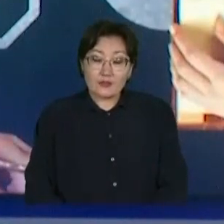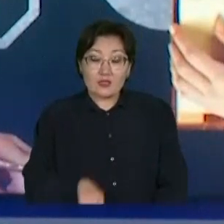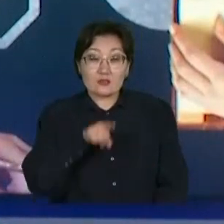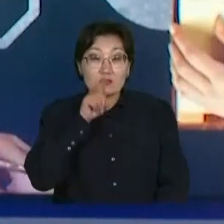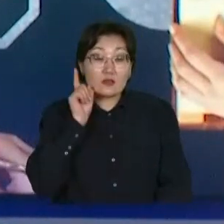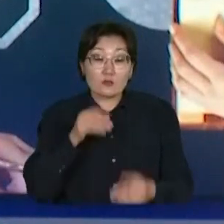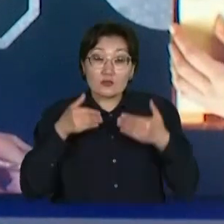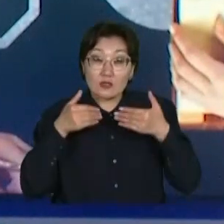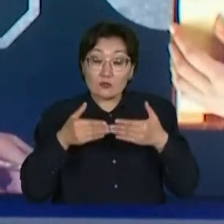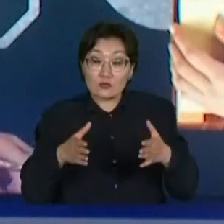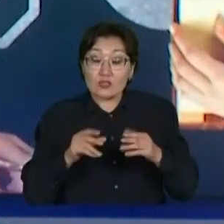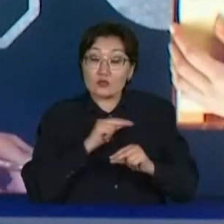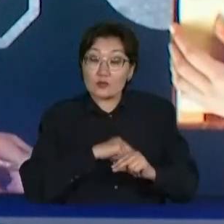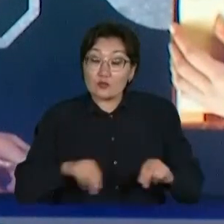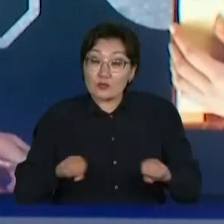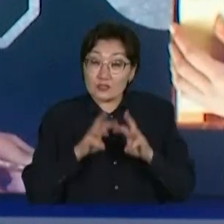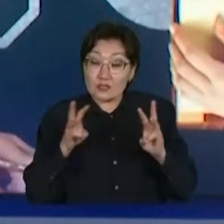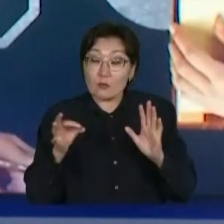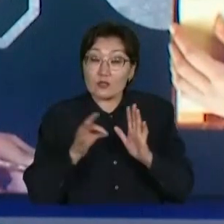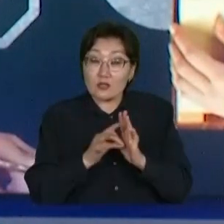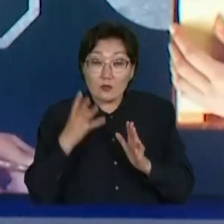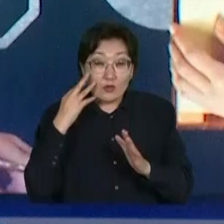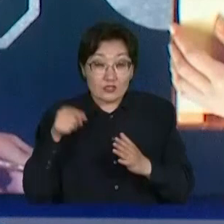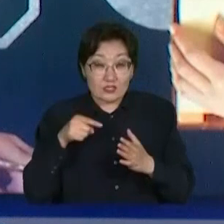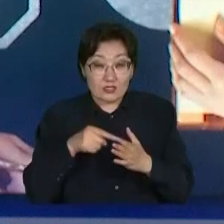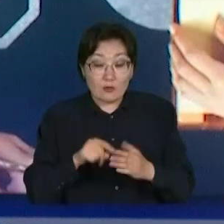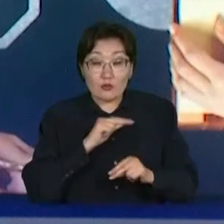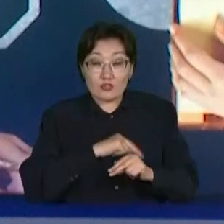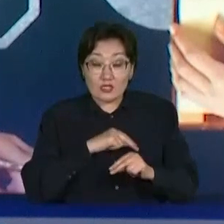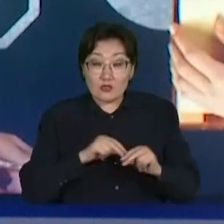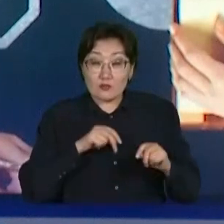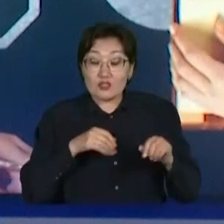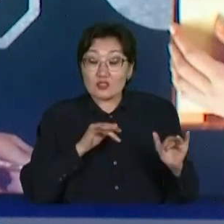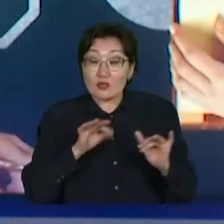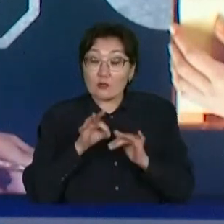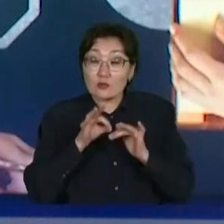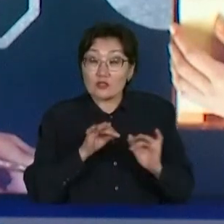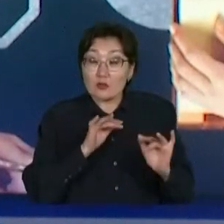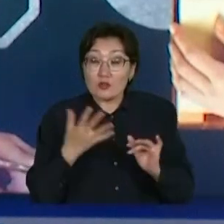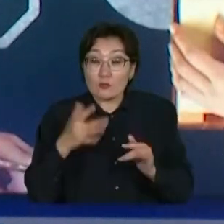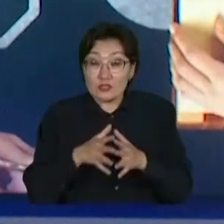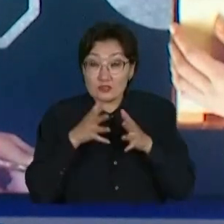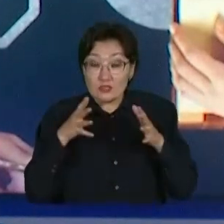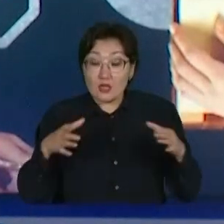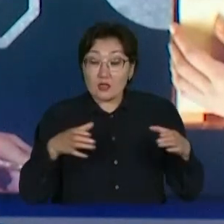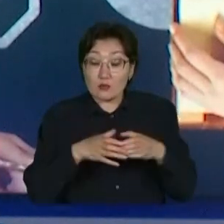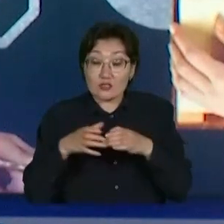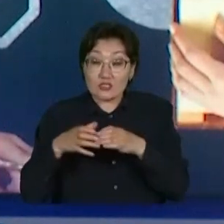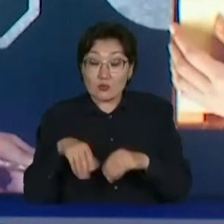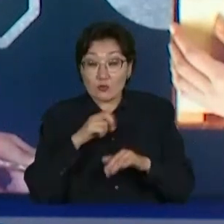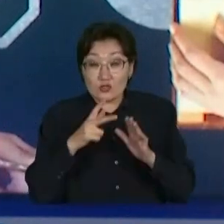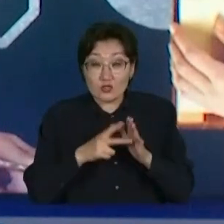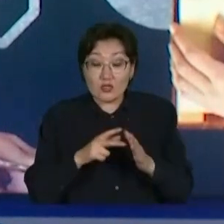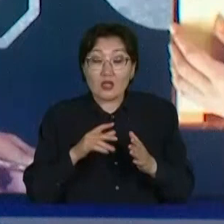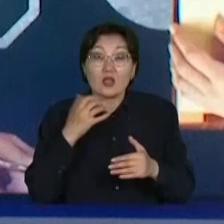Жастармен бітіруші түлектерді жұмыспен қамту мақсатында Алматыда еңбек жәрмеңкесі өтті. Іс-шараға 50-ден астам компания, 18